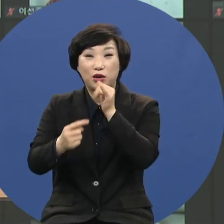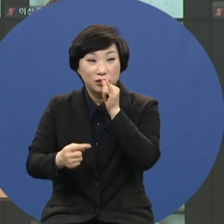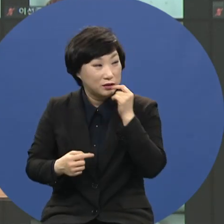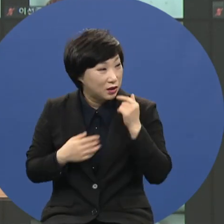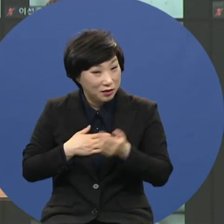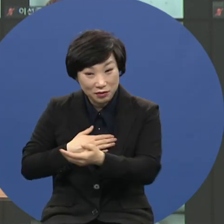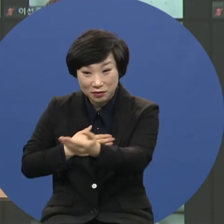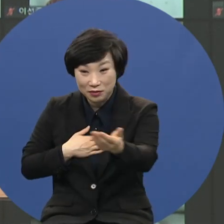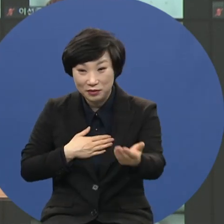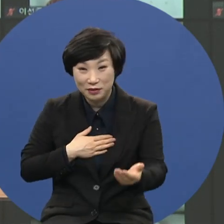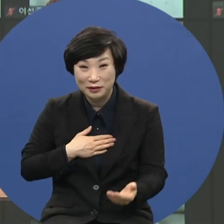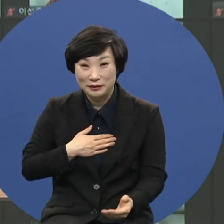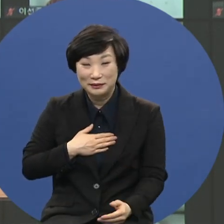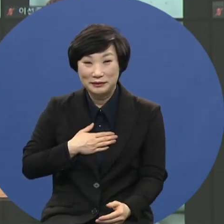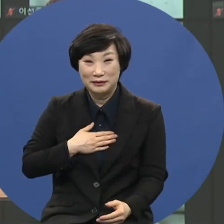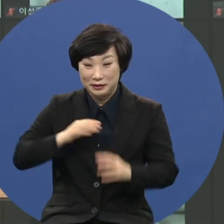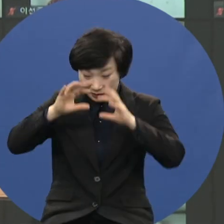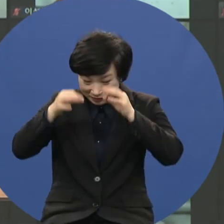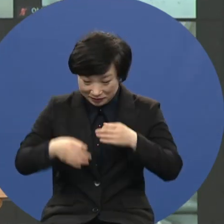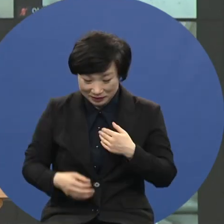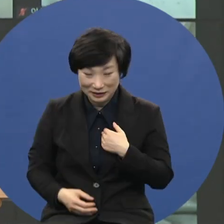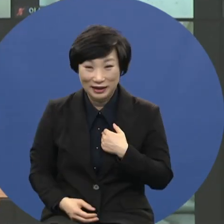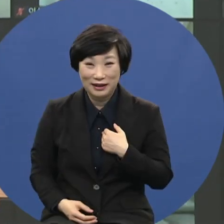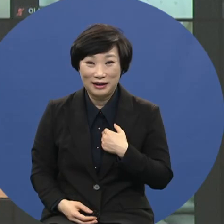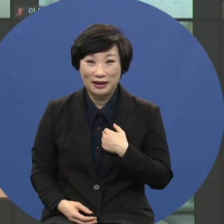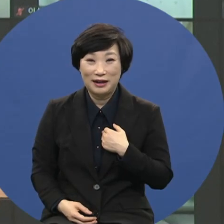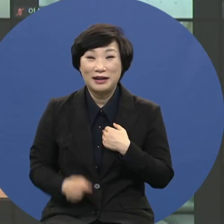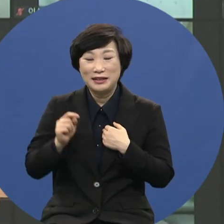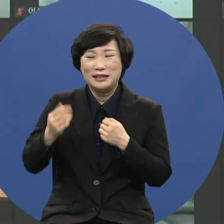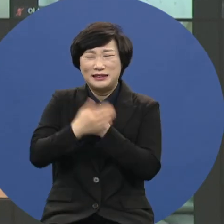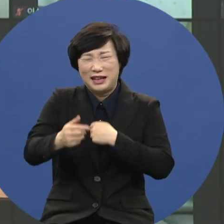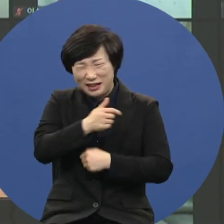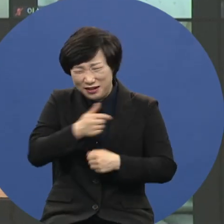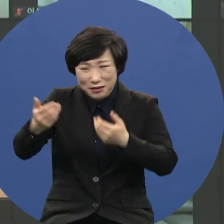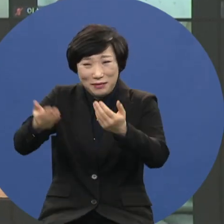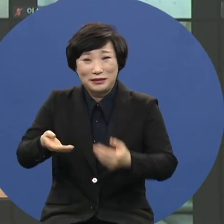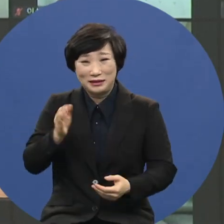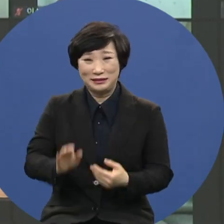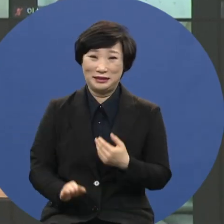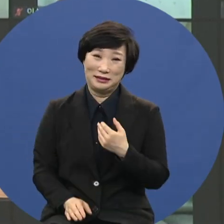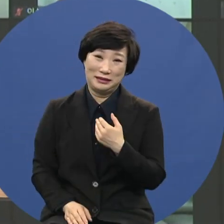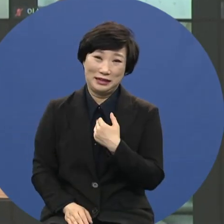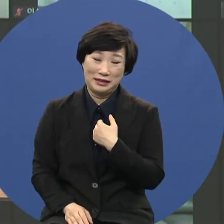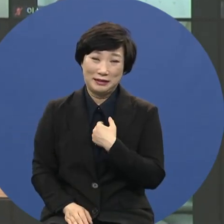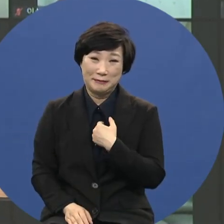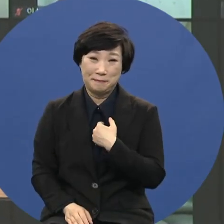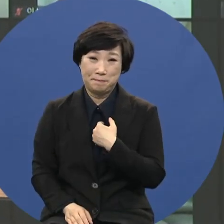말이야. 우리가 이 큰 은혜를 입고도